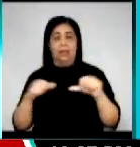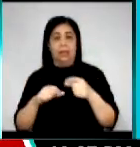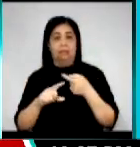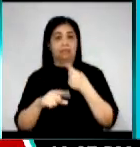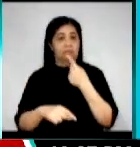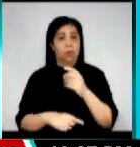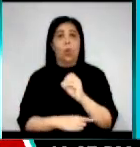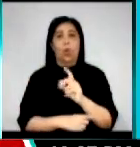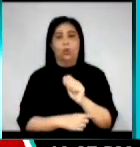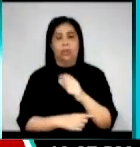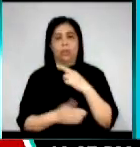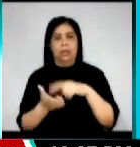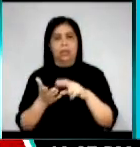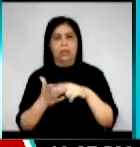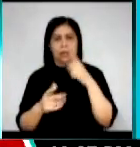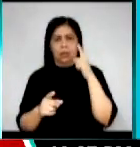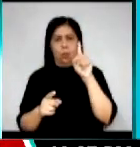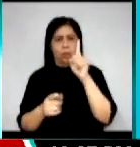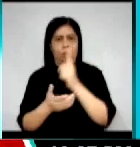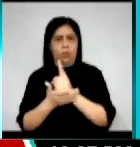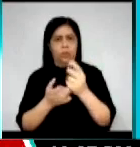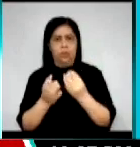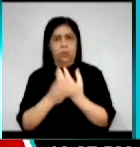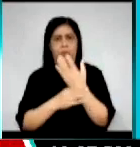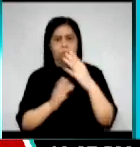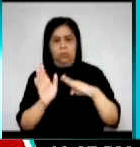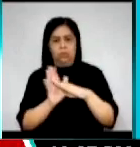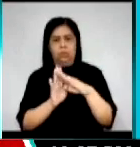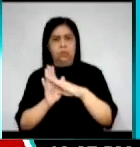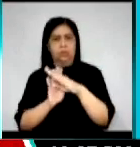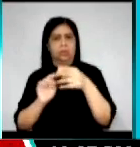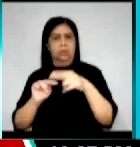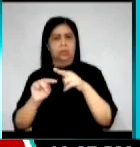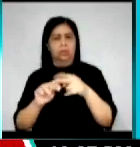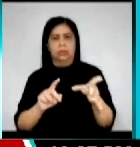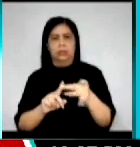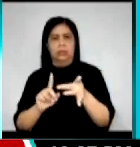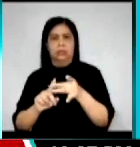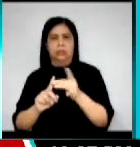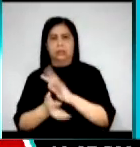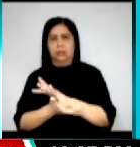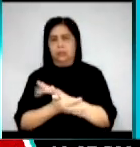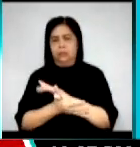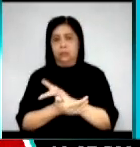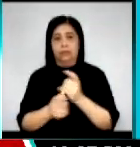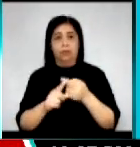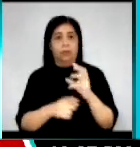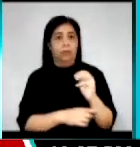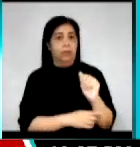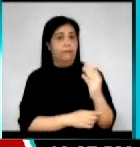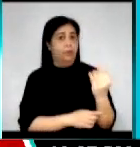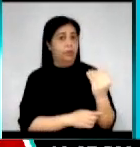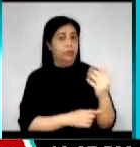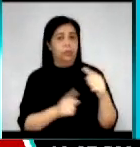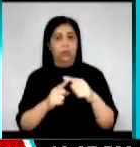ang significant one-week growth rate o pagtaas sa mga kaso ng COVID-19 mula May 14 hanggang May